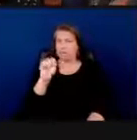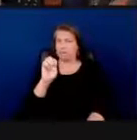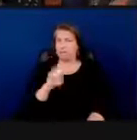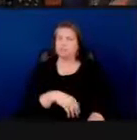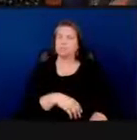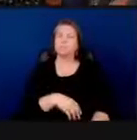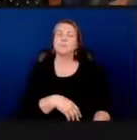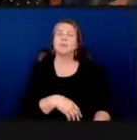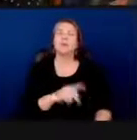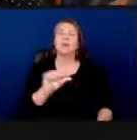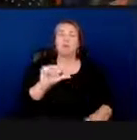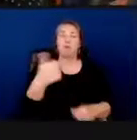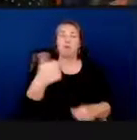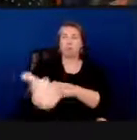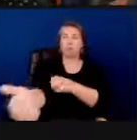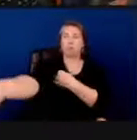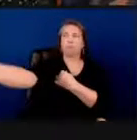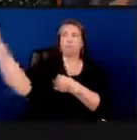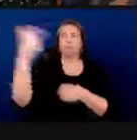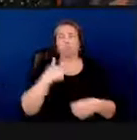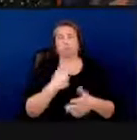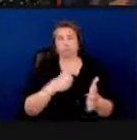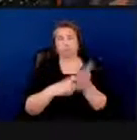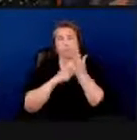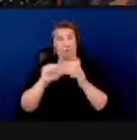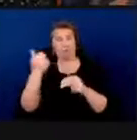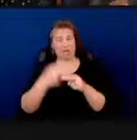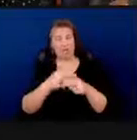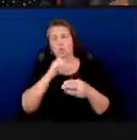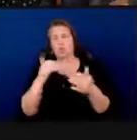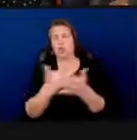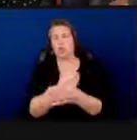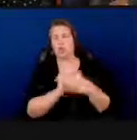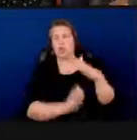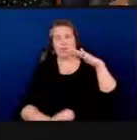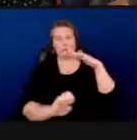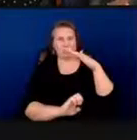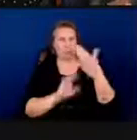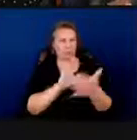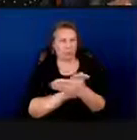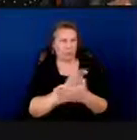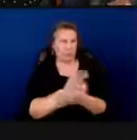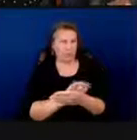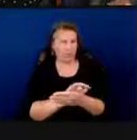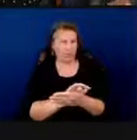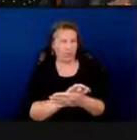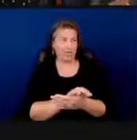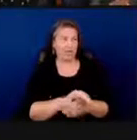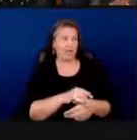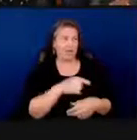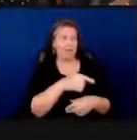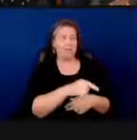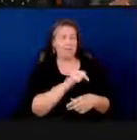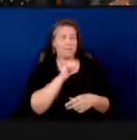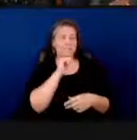نتخذ قرار حولها. وهناك أيضا مسألة أخرى حول طبعا المدرسة